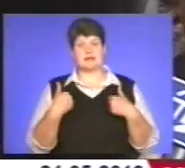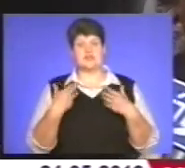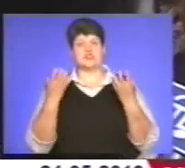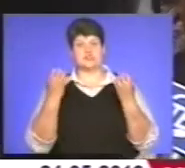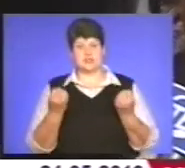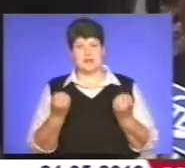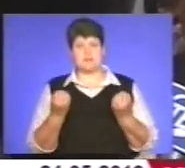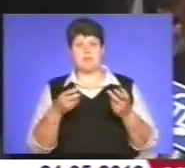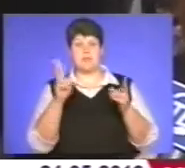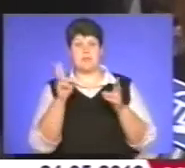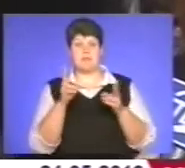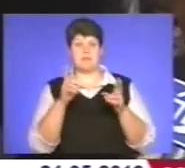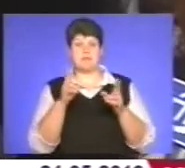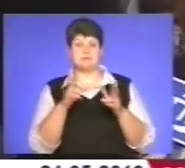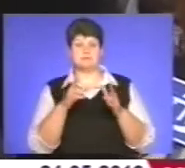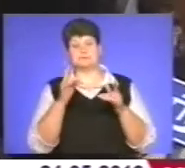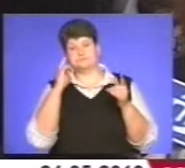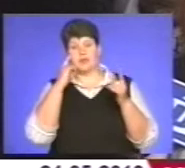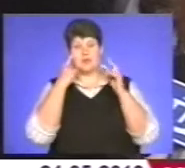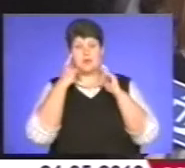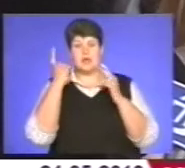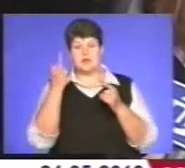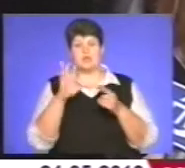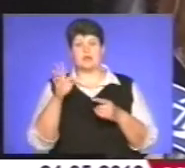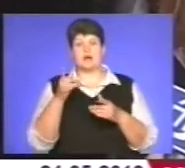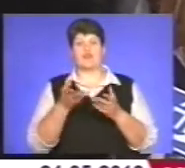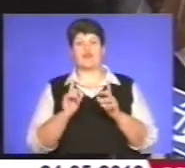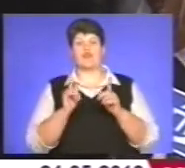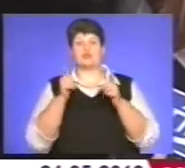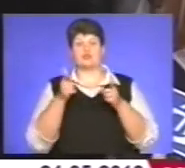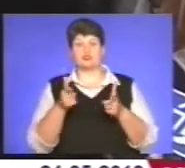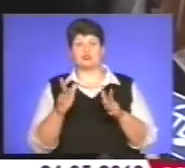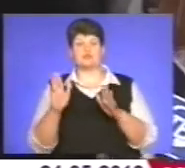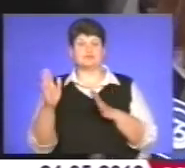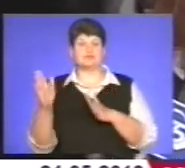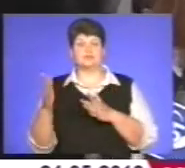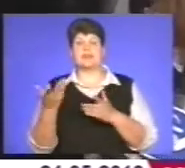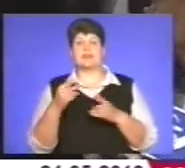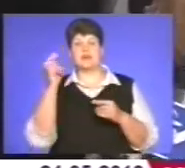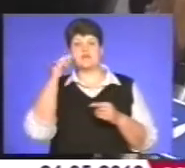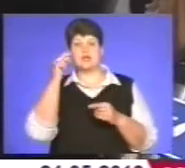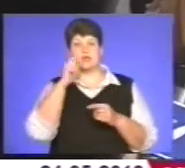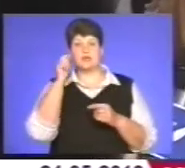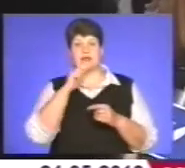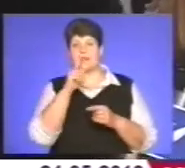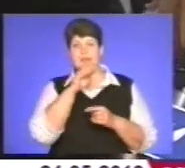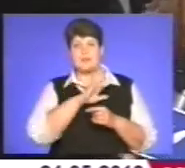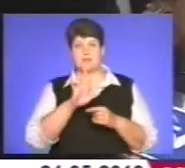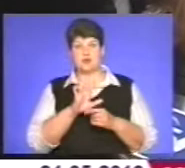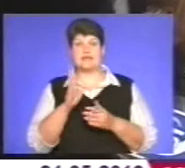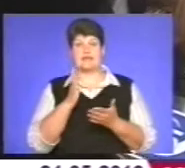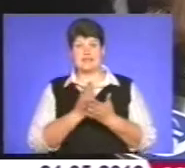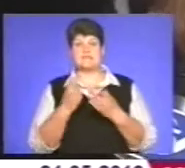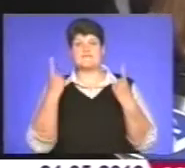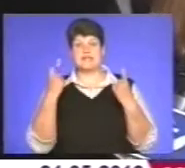ще переглядаю різні варіанти на рахунок вступу, оскільки навчання в Україні досить непогане і є великий